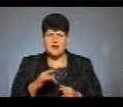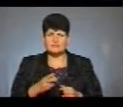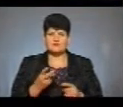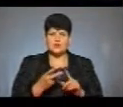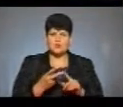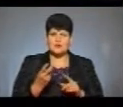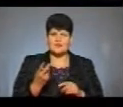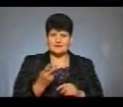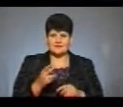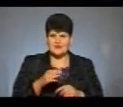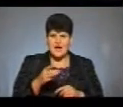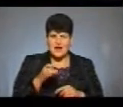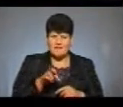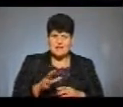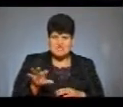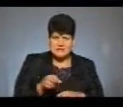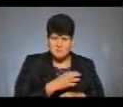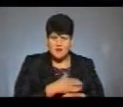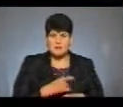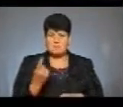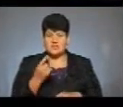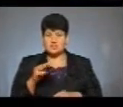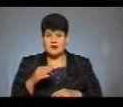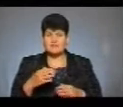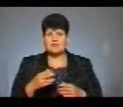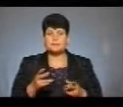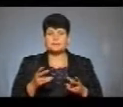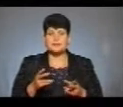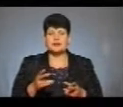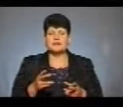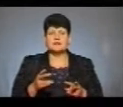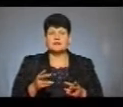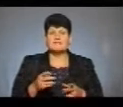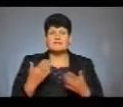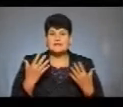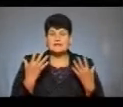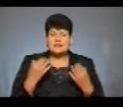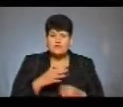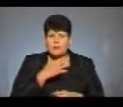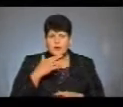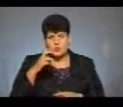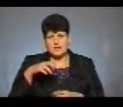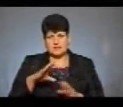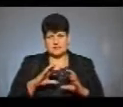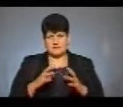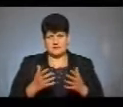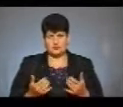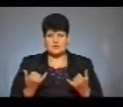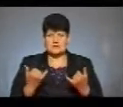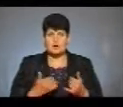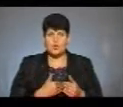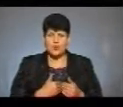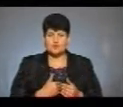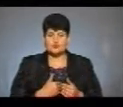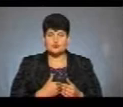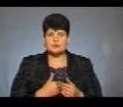травня забрали, залишили тільки 1 травня. Хоча 1 травня – це вихідний день в багатьох-багатьох країнах світу. Ну, зараз хочуть